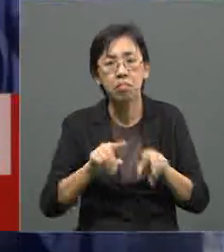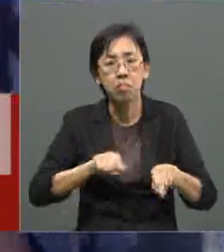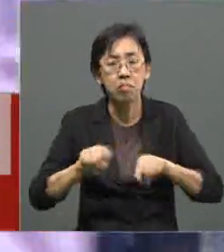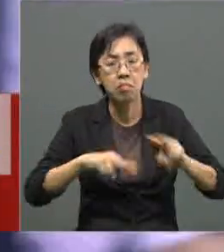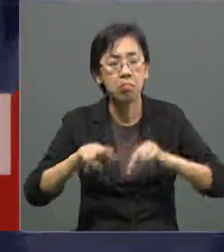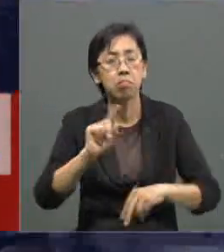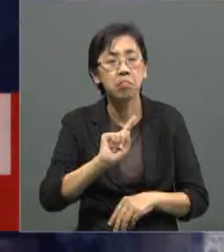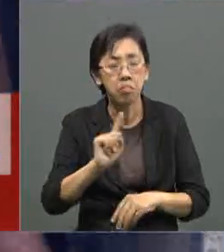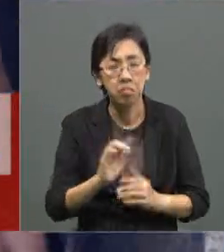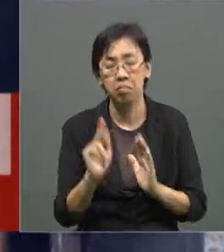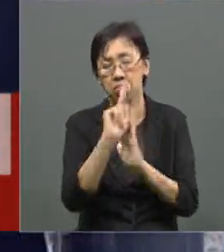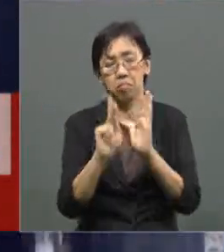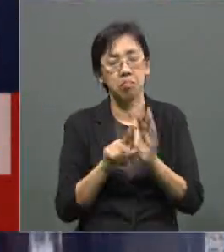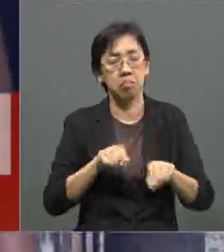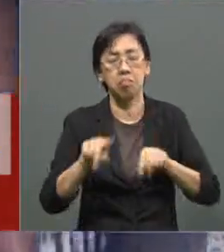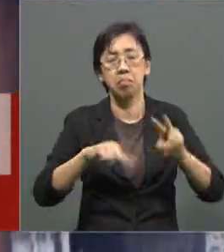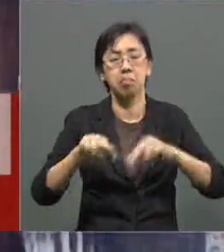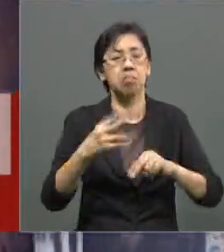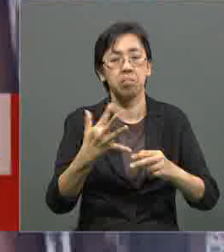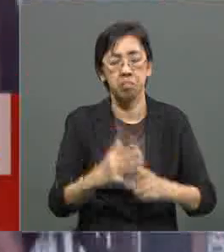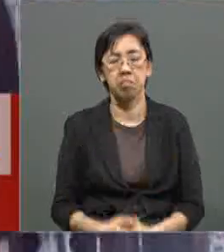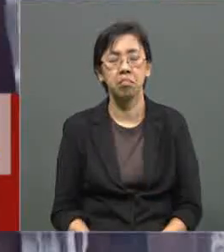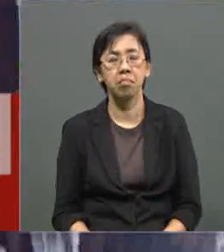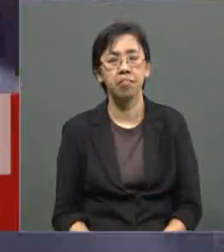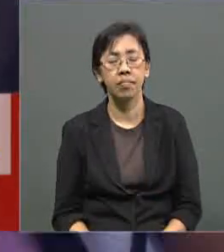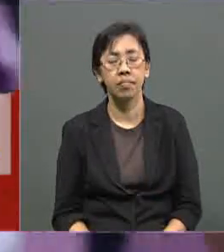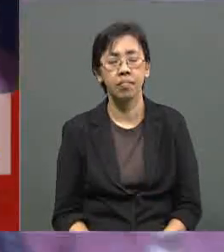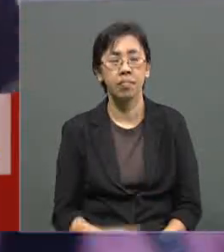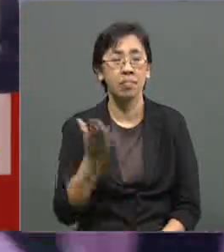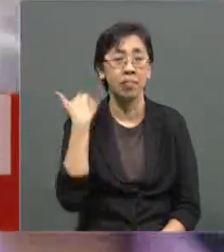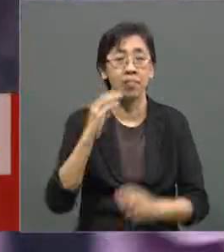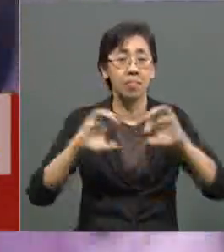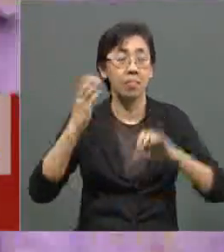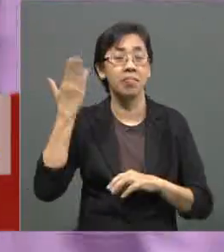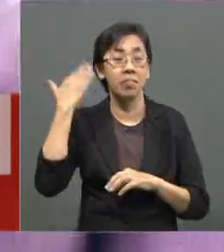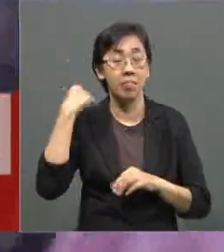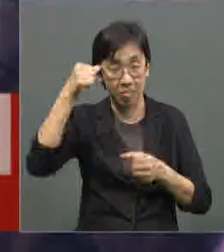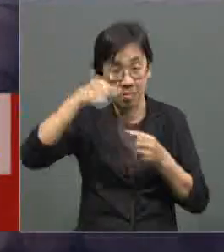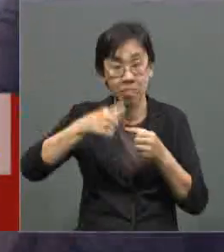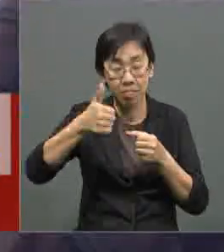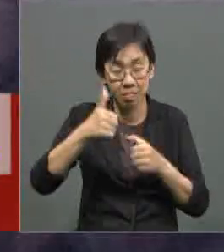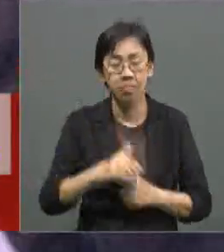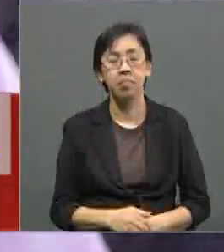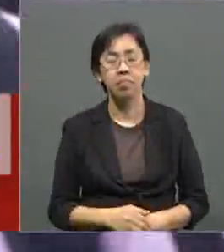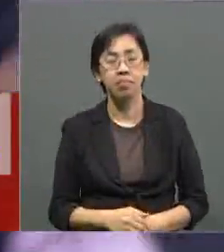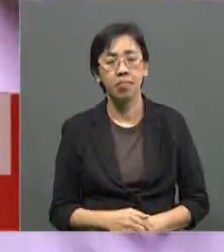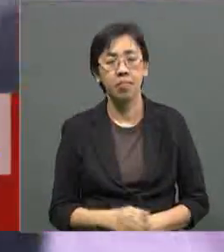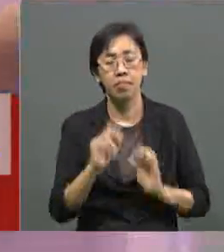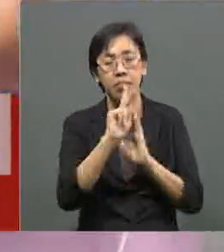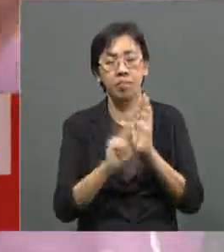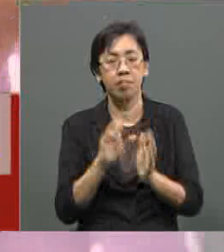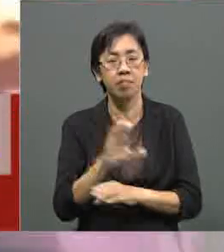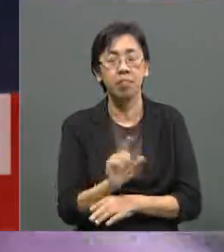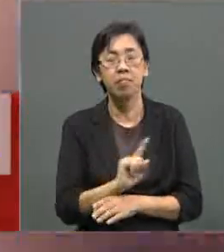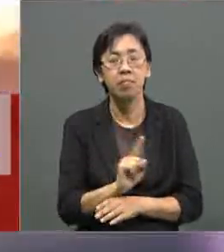หมายควบคุมโดยตรงยังไม่มีออกมานะจนถึงตอนนี้ตั้งแต่ตอนสมัยรัฐบาลที่แล้วถ้าคุณผู้ชมจำได้สิ่งที่มีบังคับใช้อยู่ตอนนี้เป็น